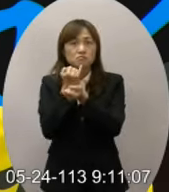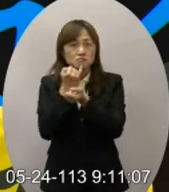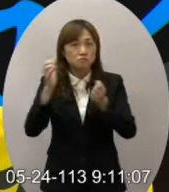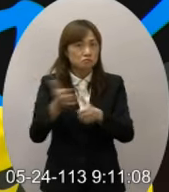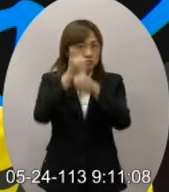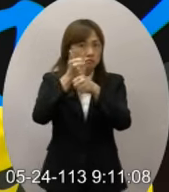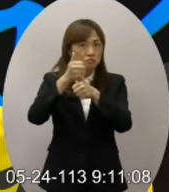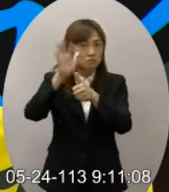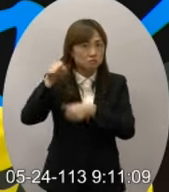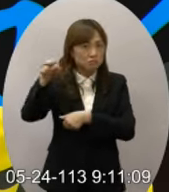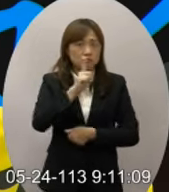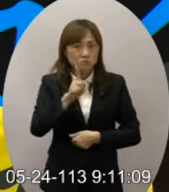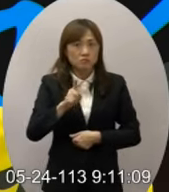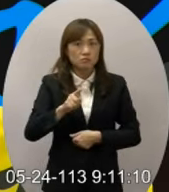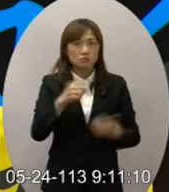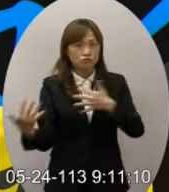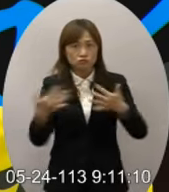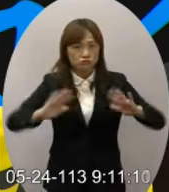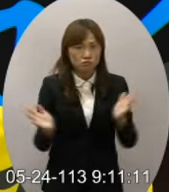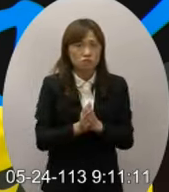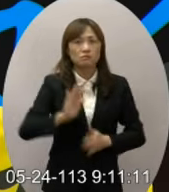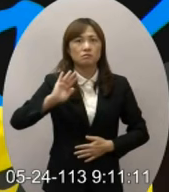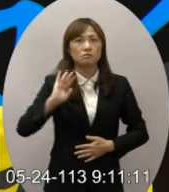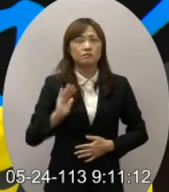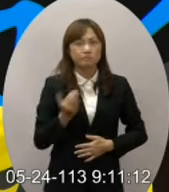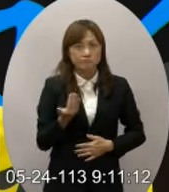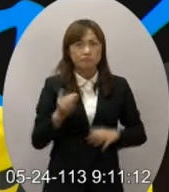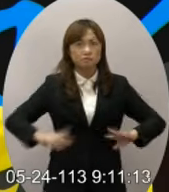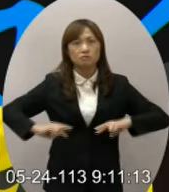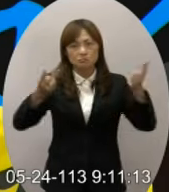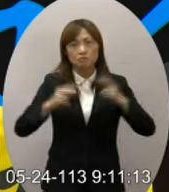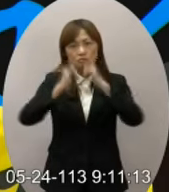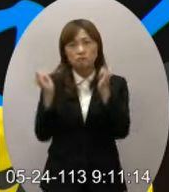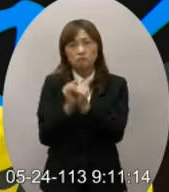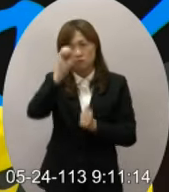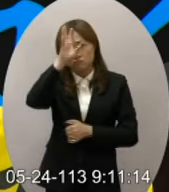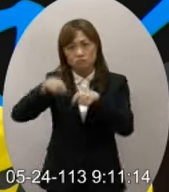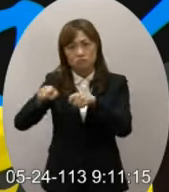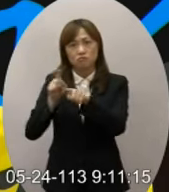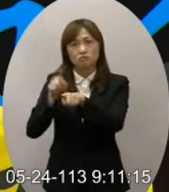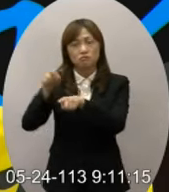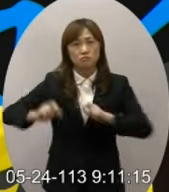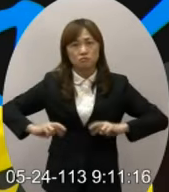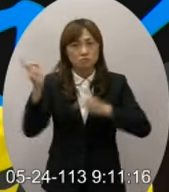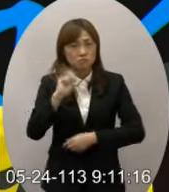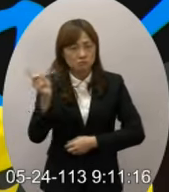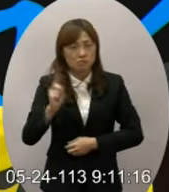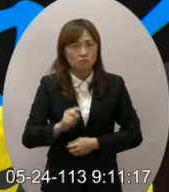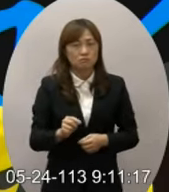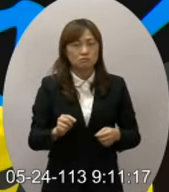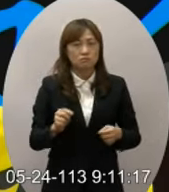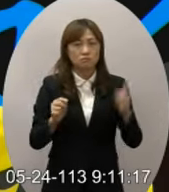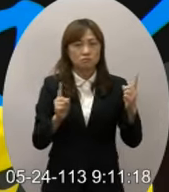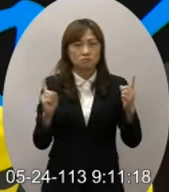问即答的，现在通过的是台湾民众党的版本，用依序即时这个答询，已经是非常好的一个案子。所以请民进党回应民意，